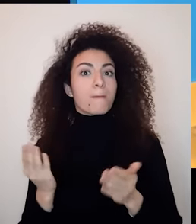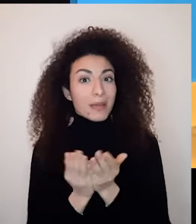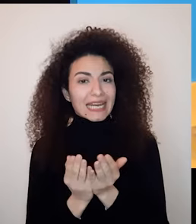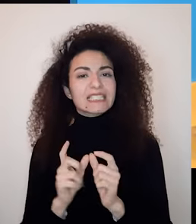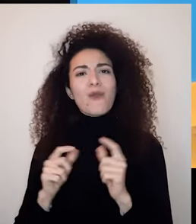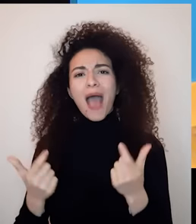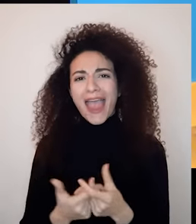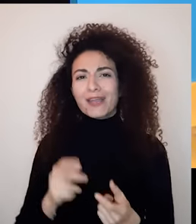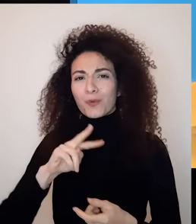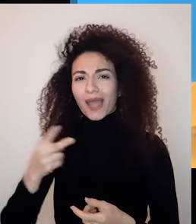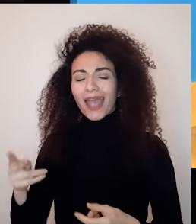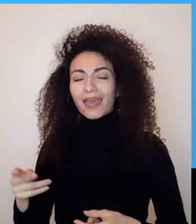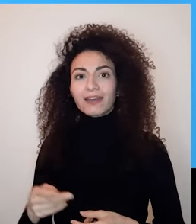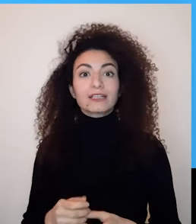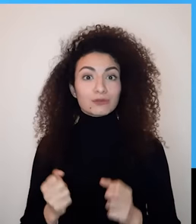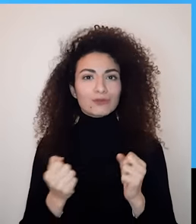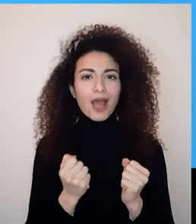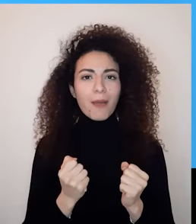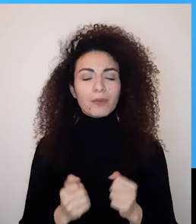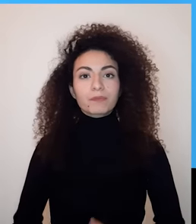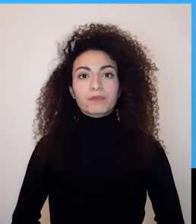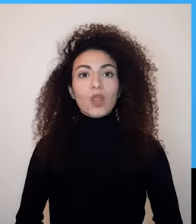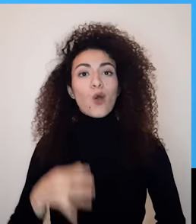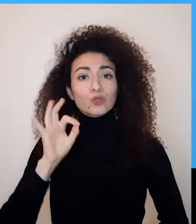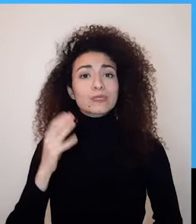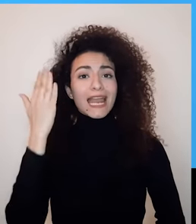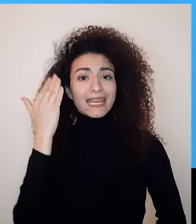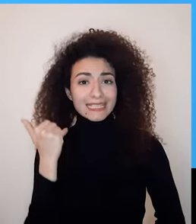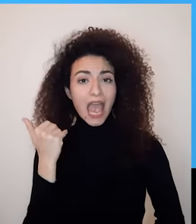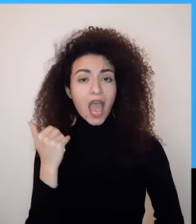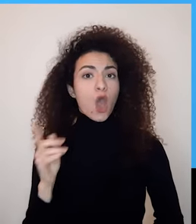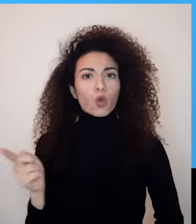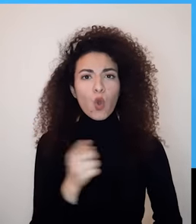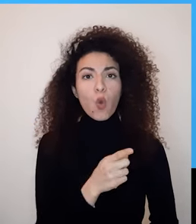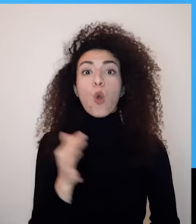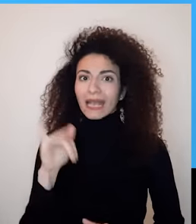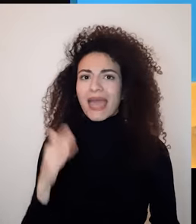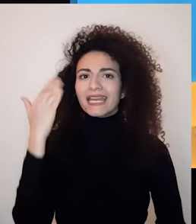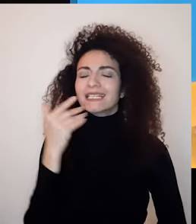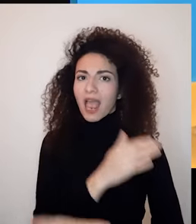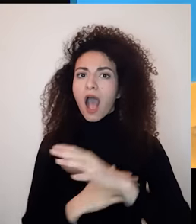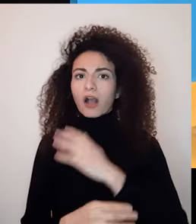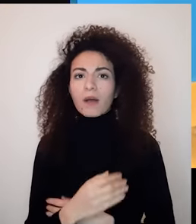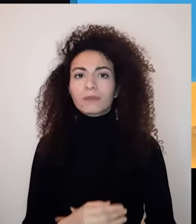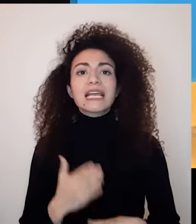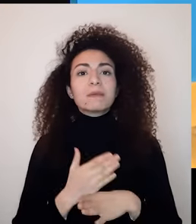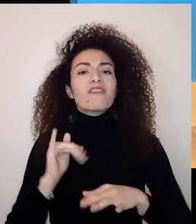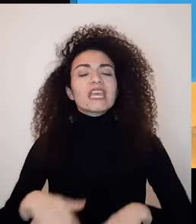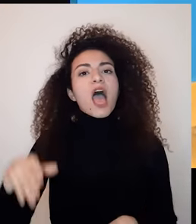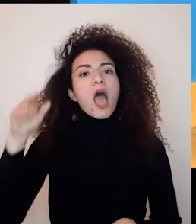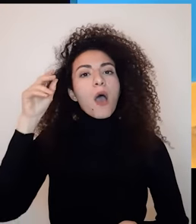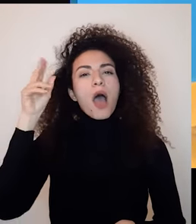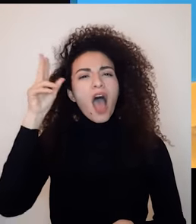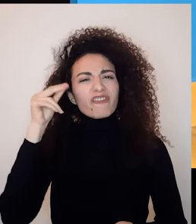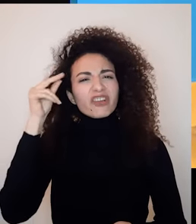أو بالمدرسة ولو حتى بأسلوب علمي، وهذا بينطبق على أغلب النساء وبشكل خاص على النساء ذوات الإعاقة، لأنه يوجد عدة مفاهيم